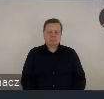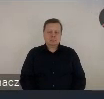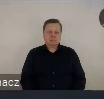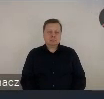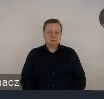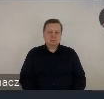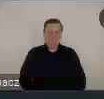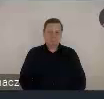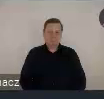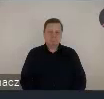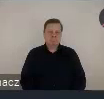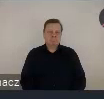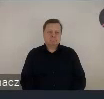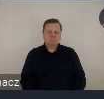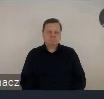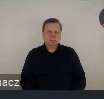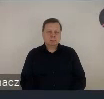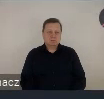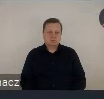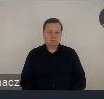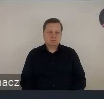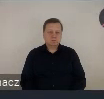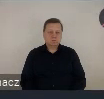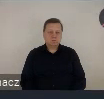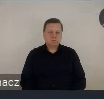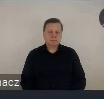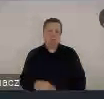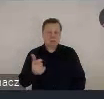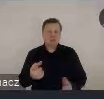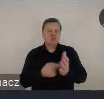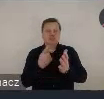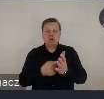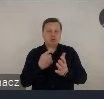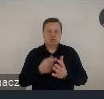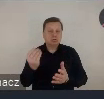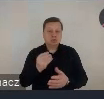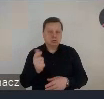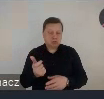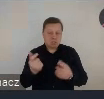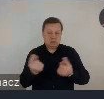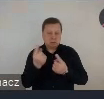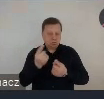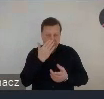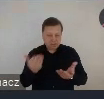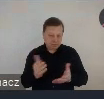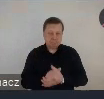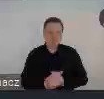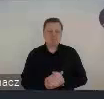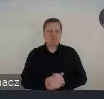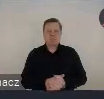organizację reprezentować. No i często dochodzi do takiej sytuacji,